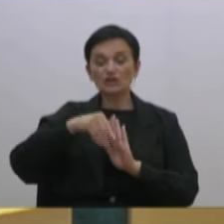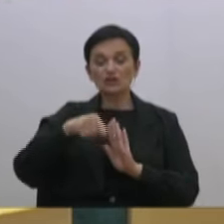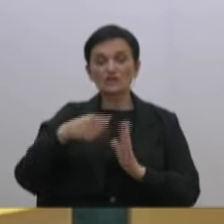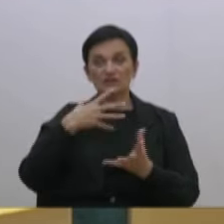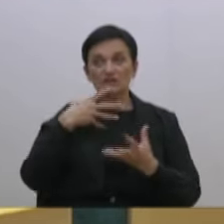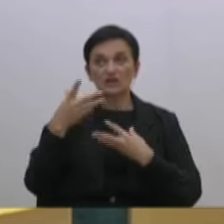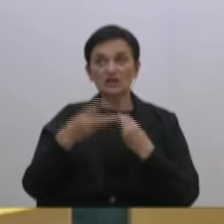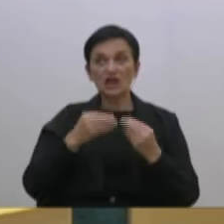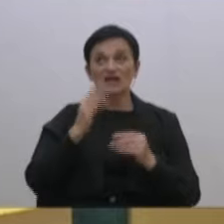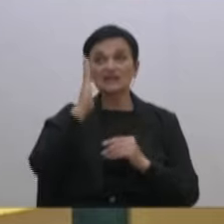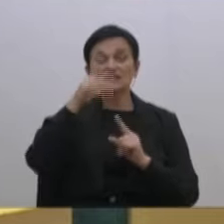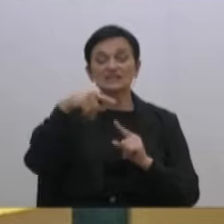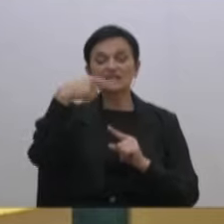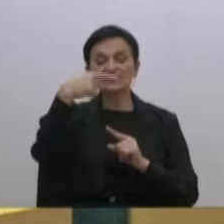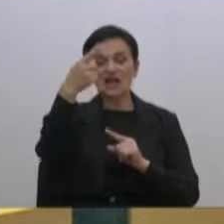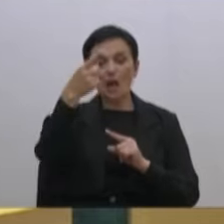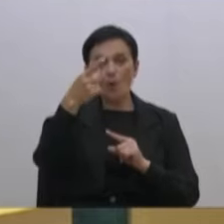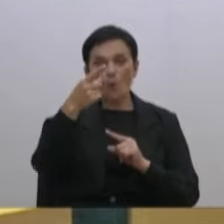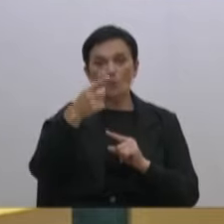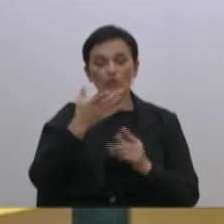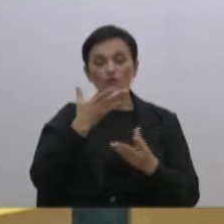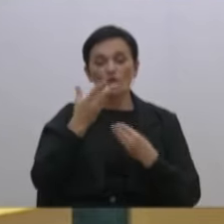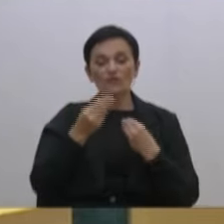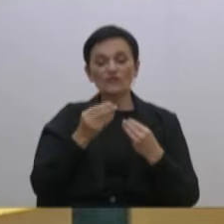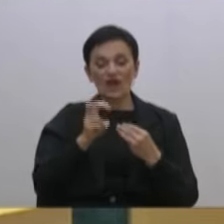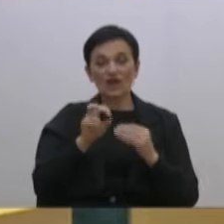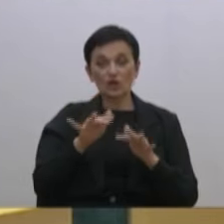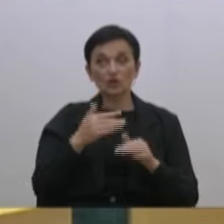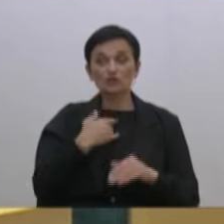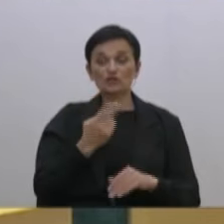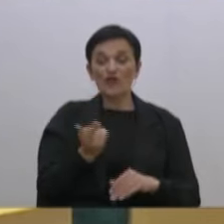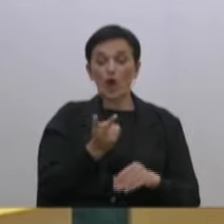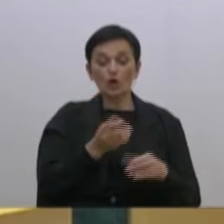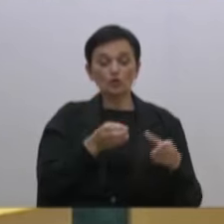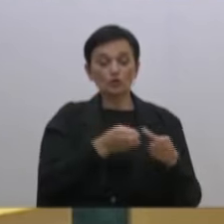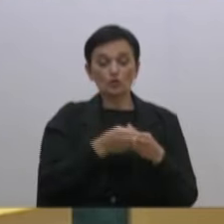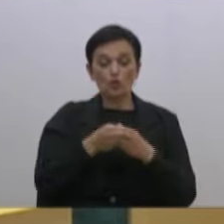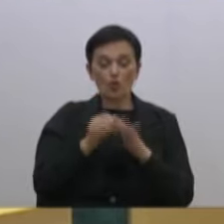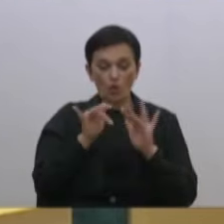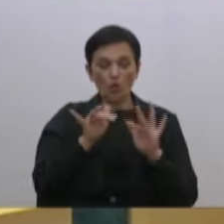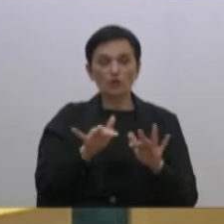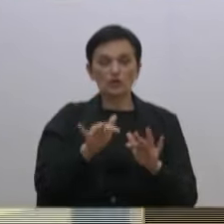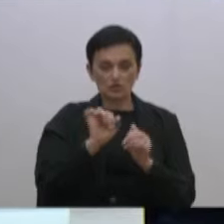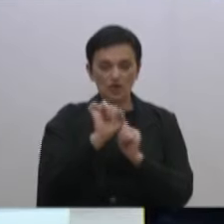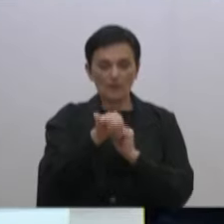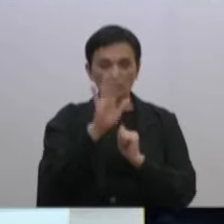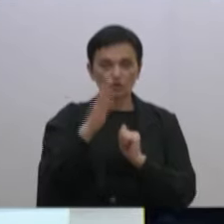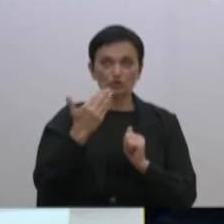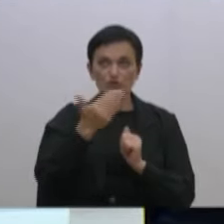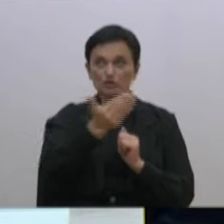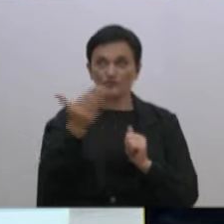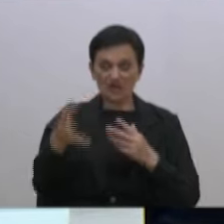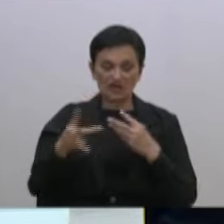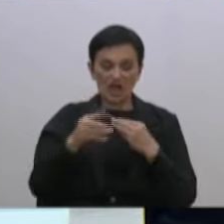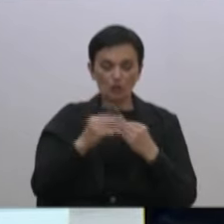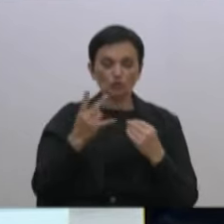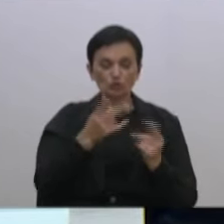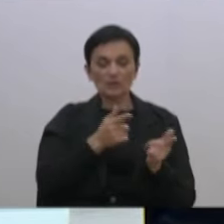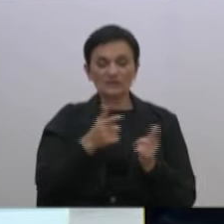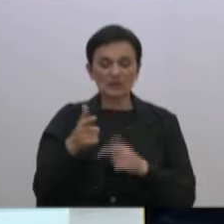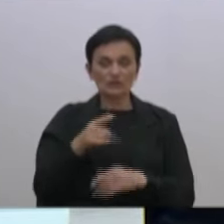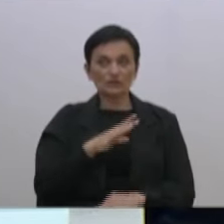ეს სამომავლო ფეიკ კამპანია და ჩვენ ამ ორი კამპანიის გამკლავება მოგვიწევს თქვენთან ერთად ჩემო მეგობრებო და ამისათვის მზად უნდა